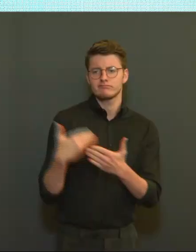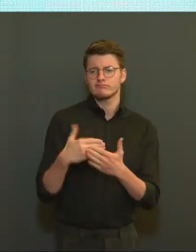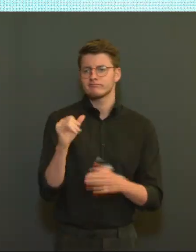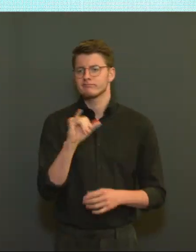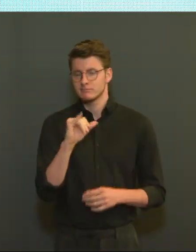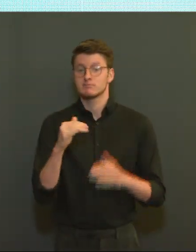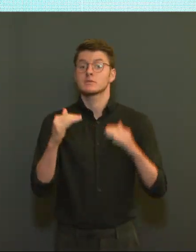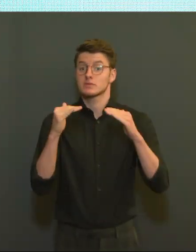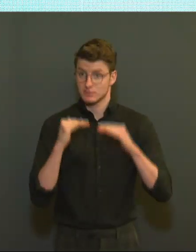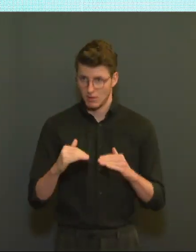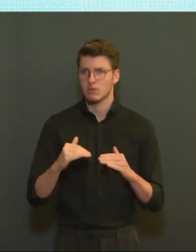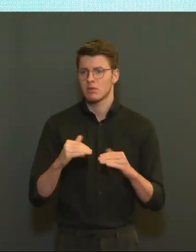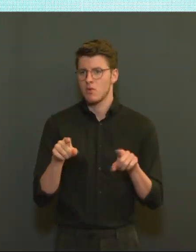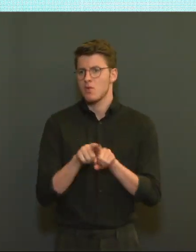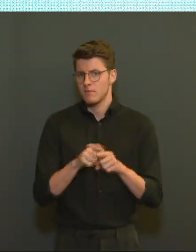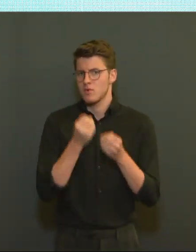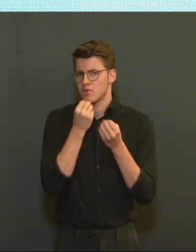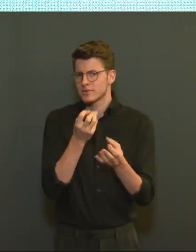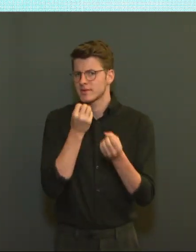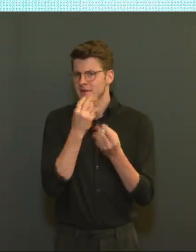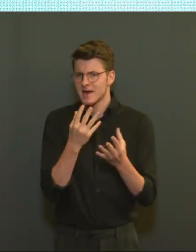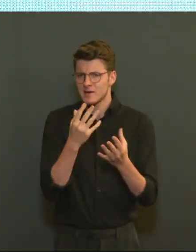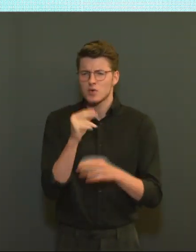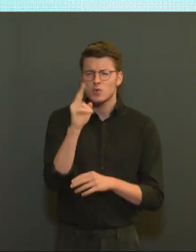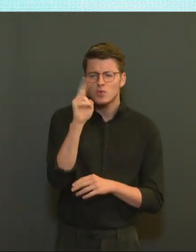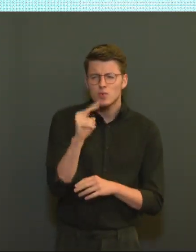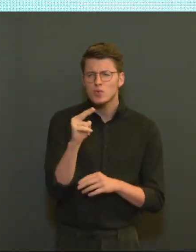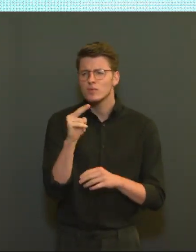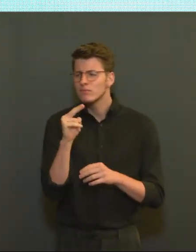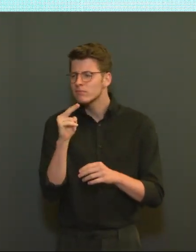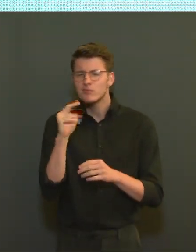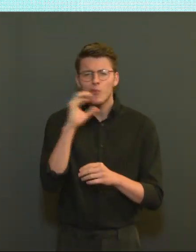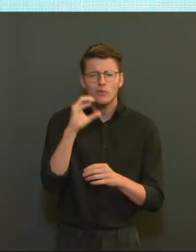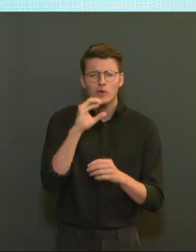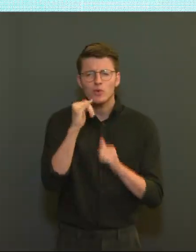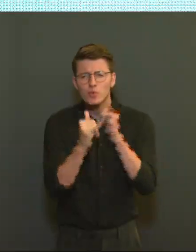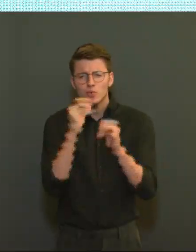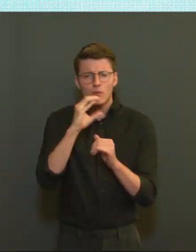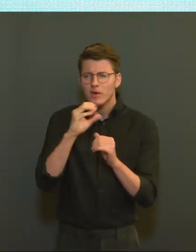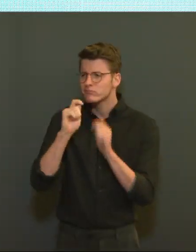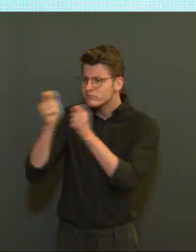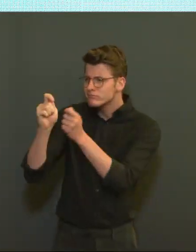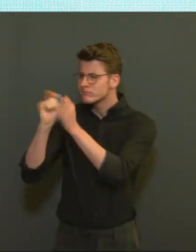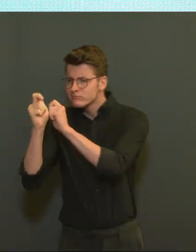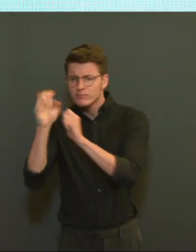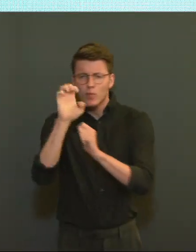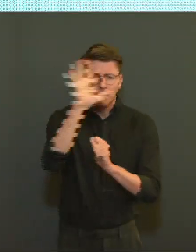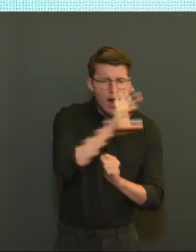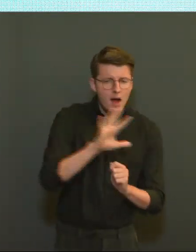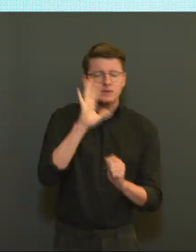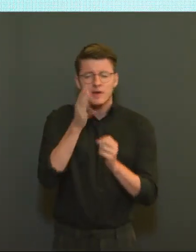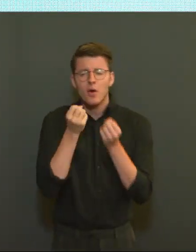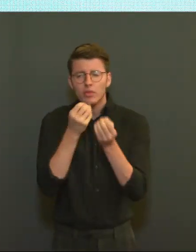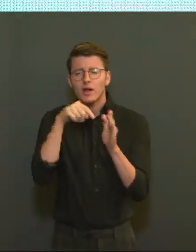wat uitleg over de kleurcodes die toegekend worden aan andere Europese landen en de maatregelen die genomen